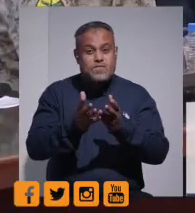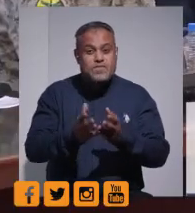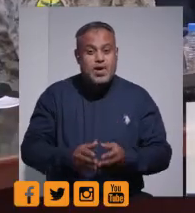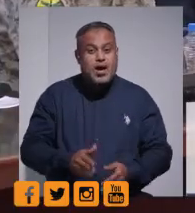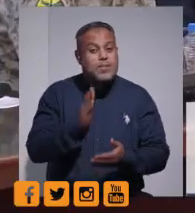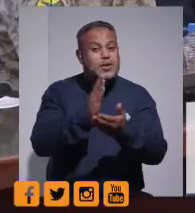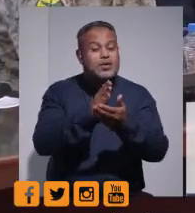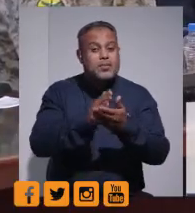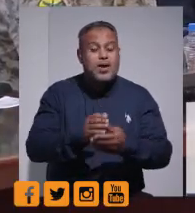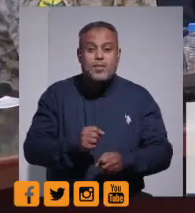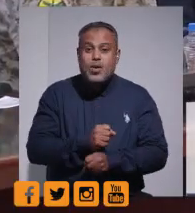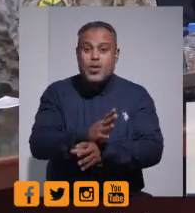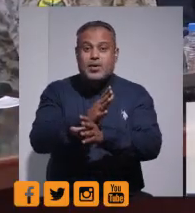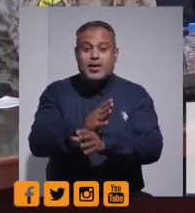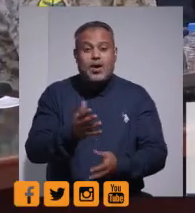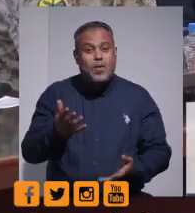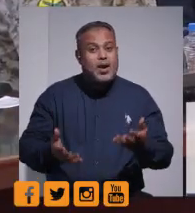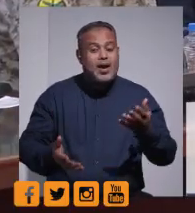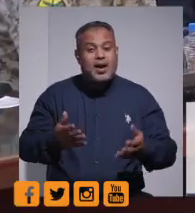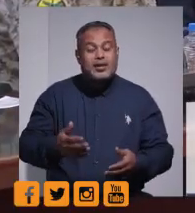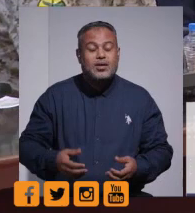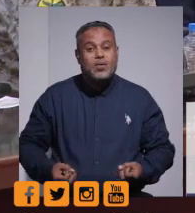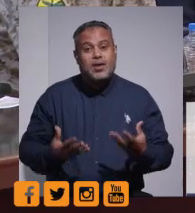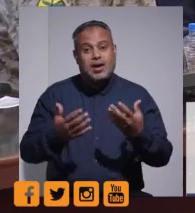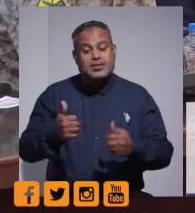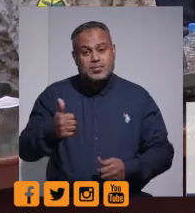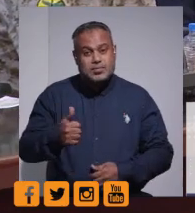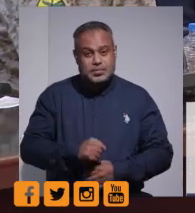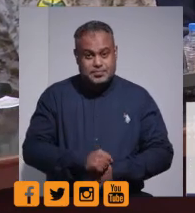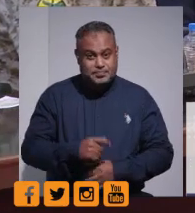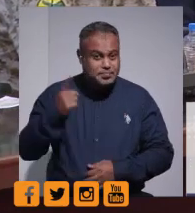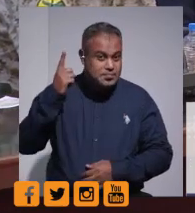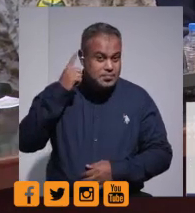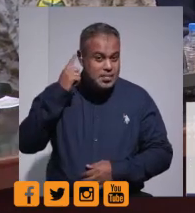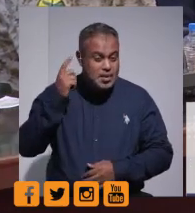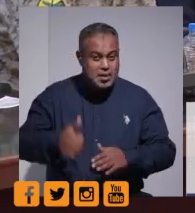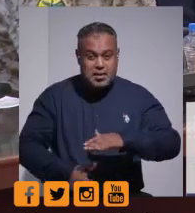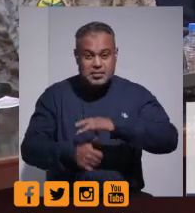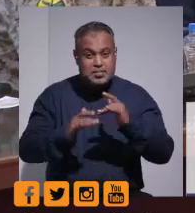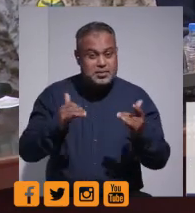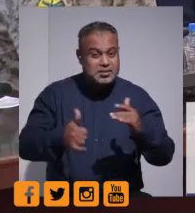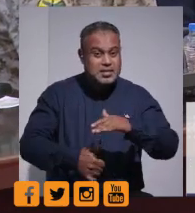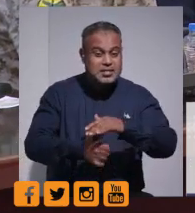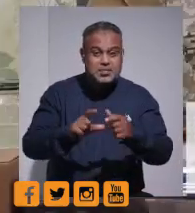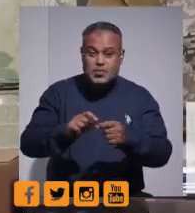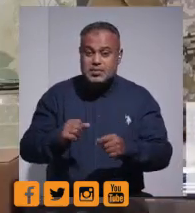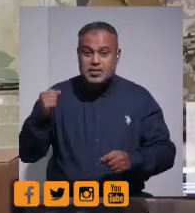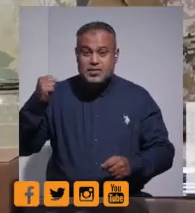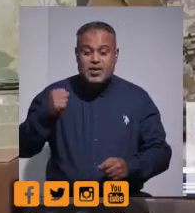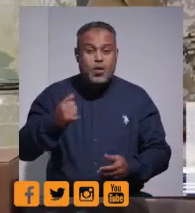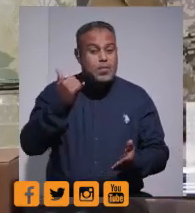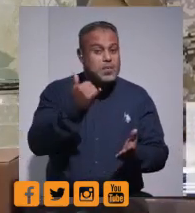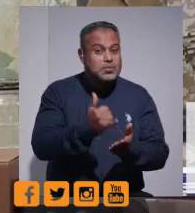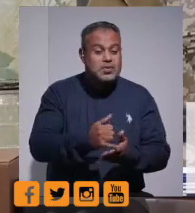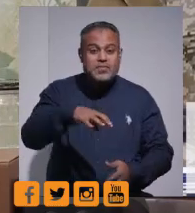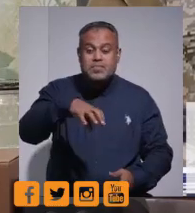والعداله وسبل العيش الكريم كما استمع رئيس مجلس القياده من وزير الدفاع وقيادات المنطقه الى